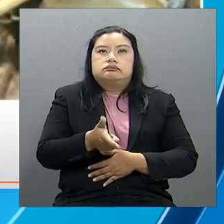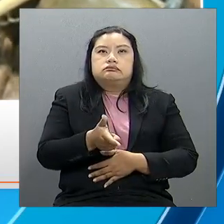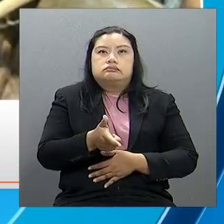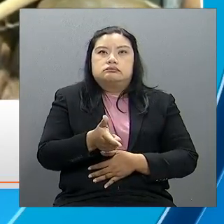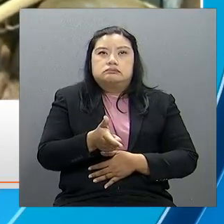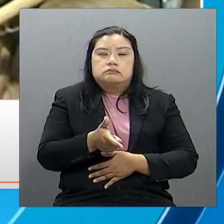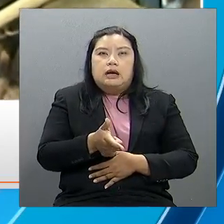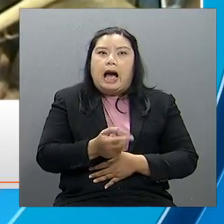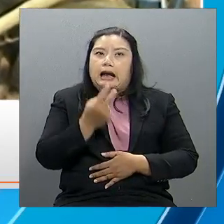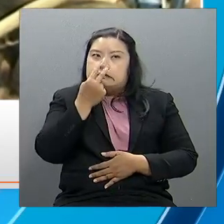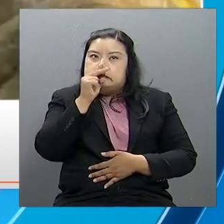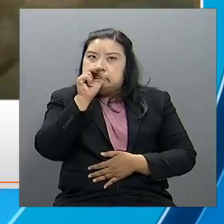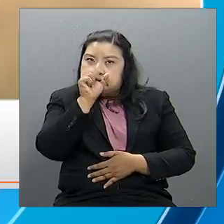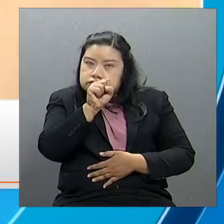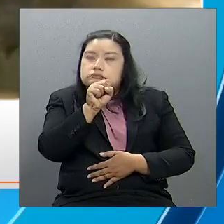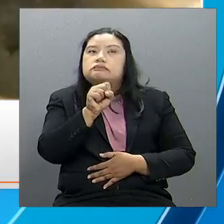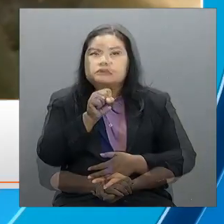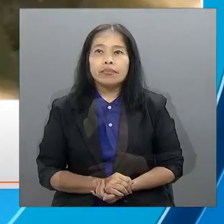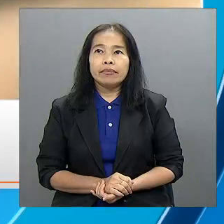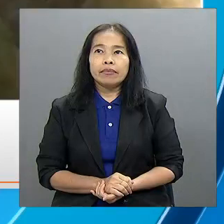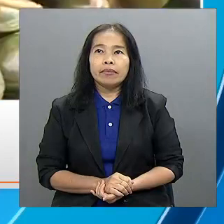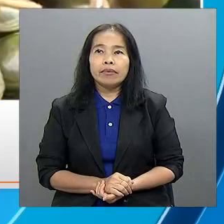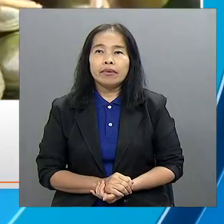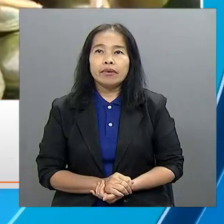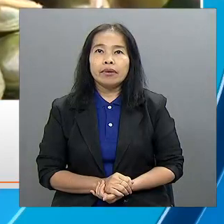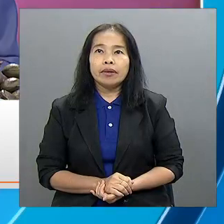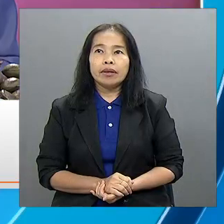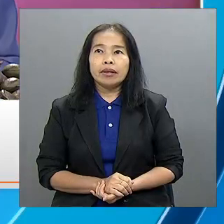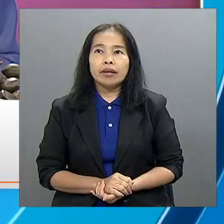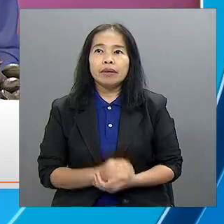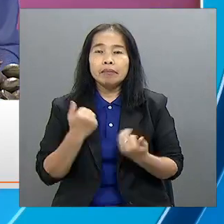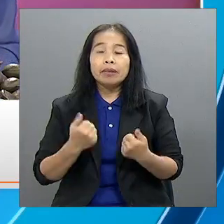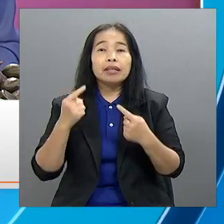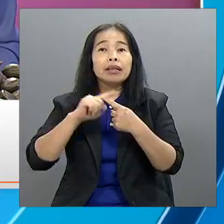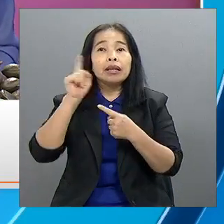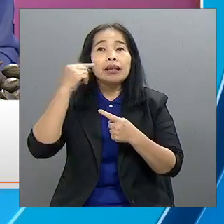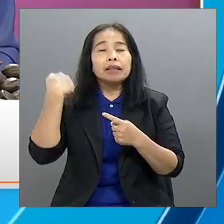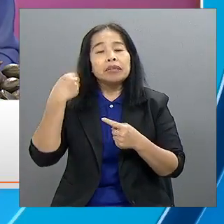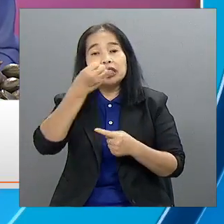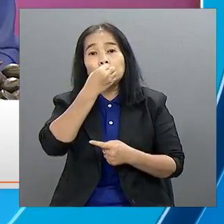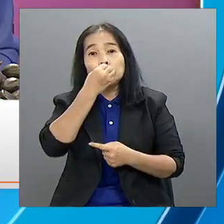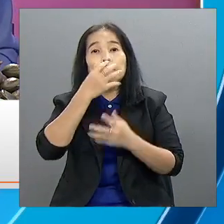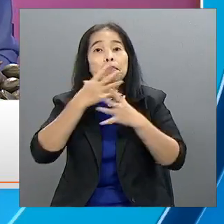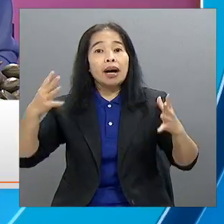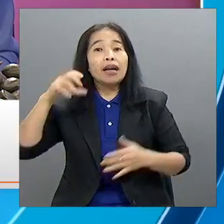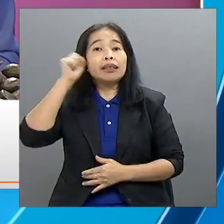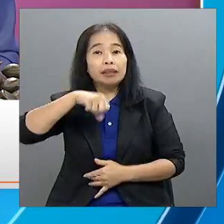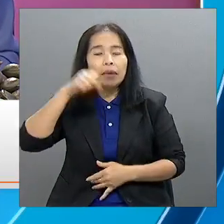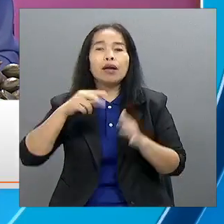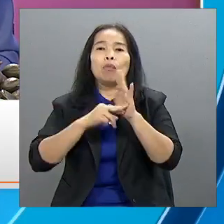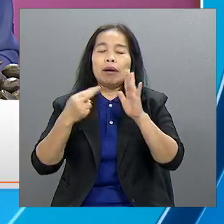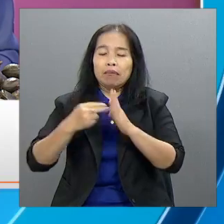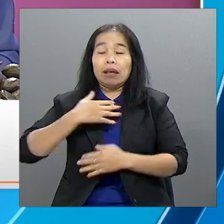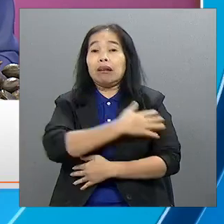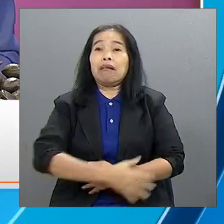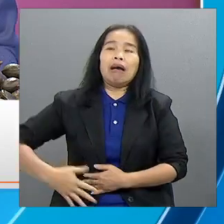ตได้ง่ายๆที่เรามองเห็น ครับเป็นไปได้ไหมครับว่าอาจจะกินเยอะเกินไปจนทำให้ร่างกายนั้นอาจจะขจัด